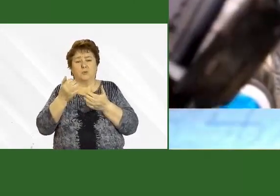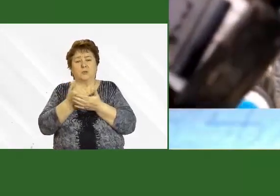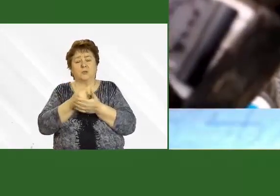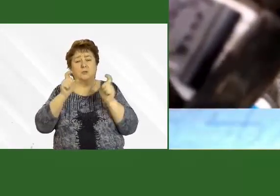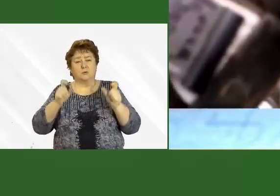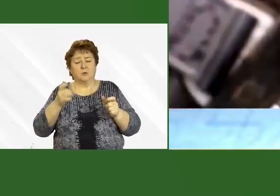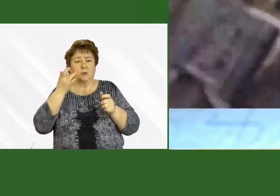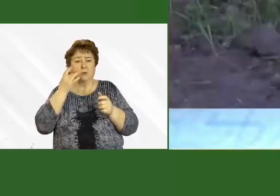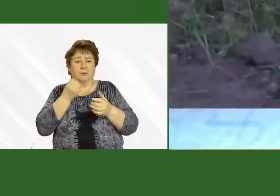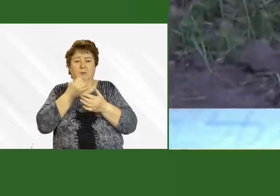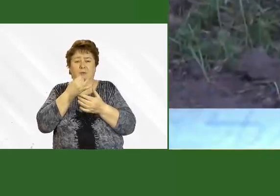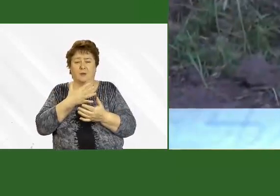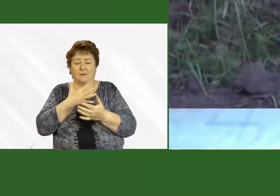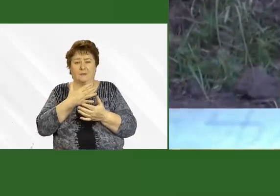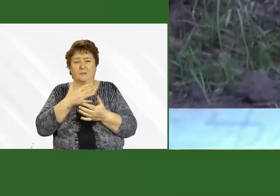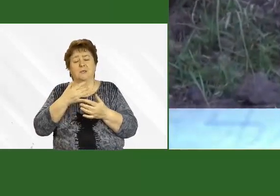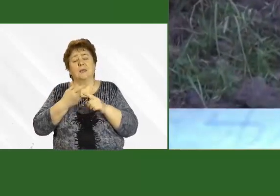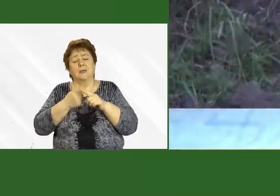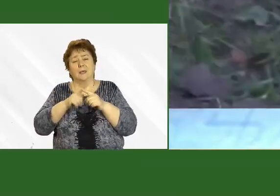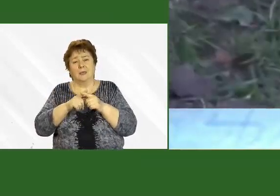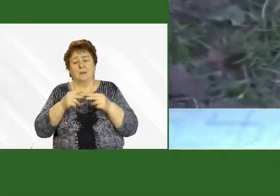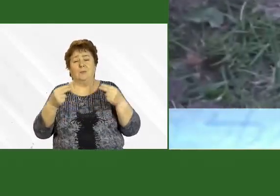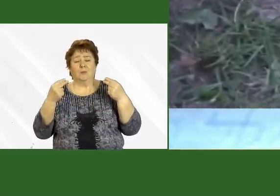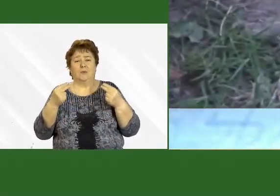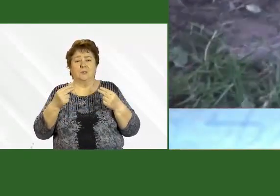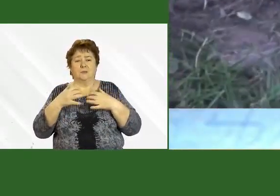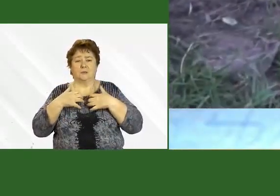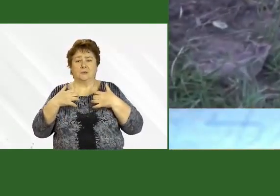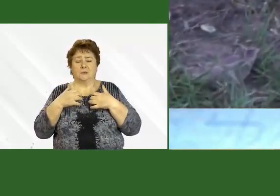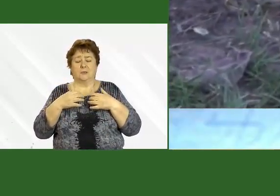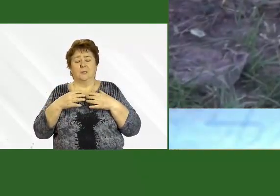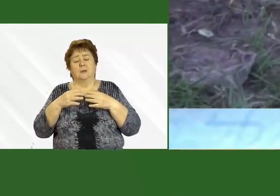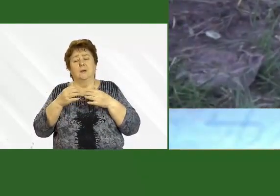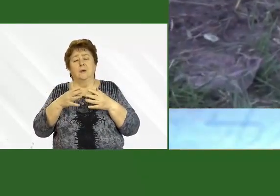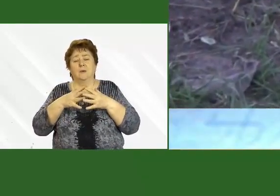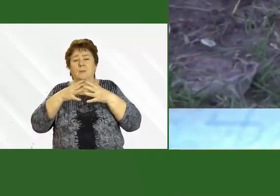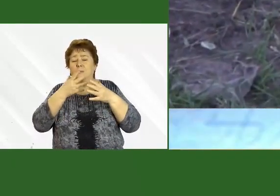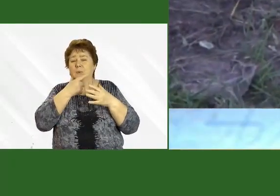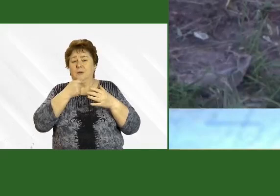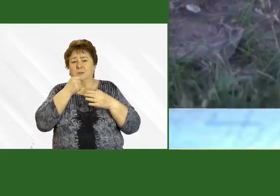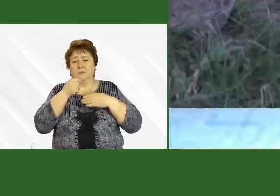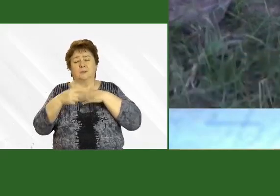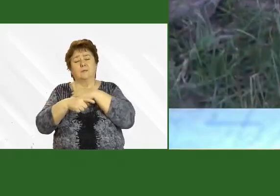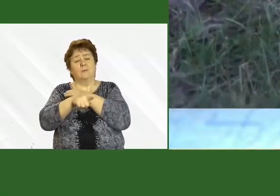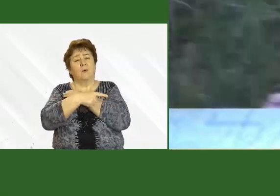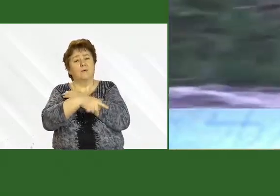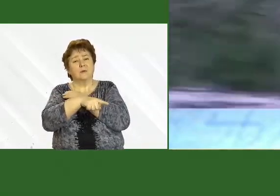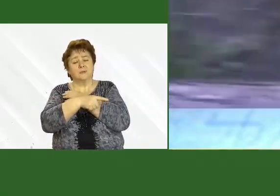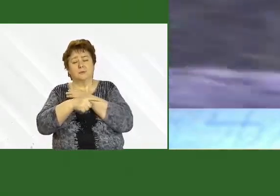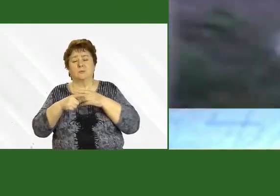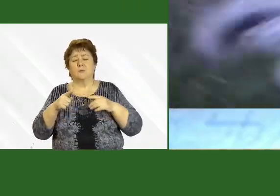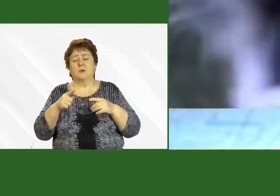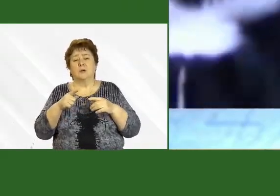которым симпатичен это прелестный зверек шикарным хвостом дело в том